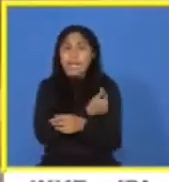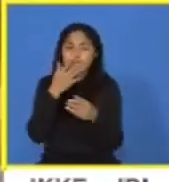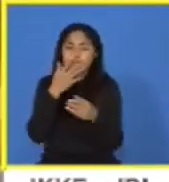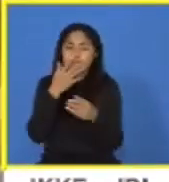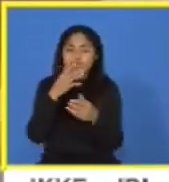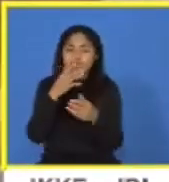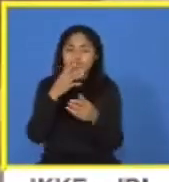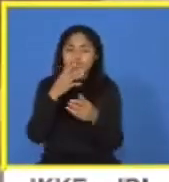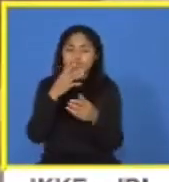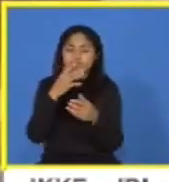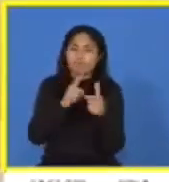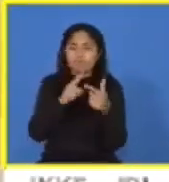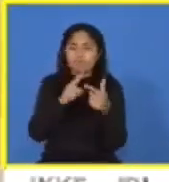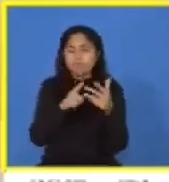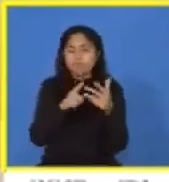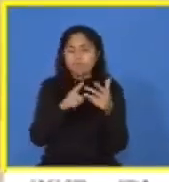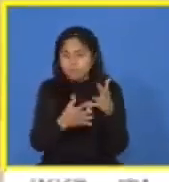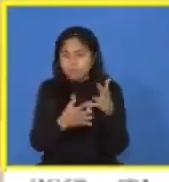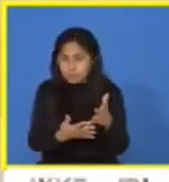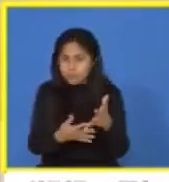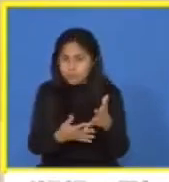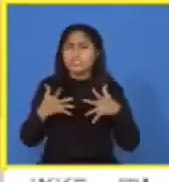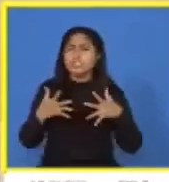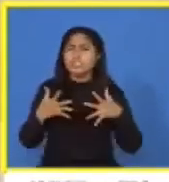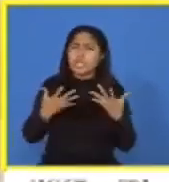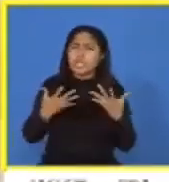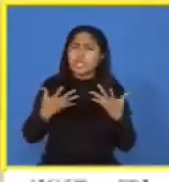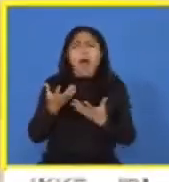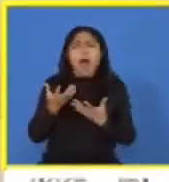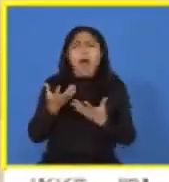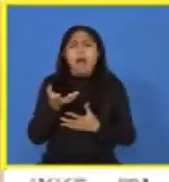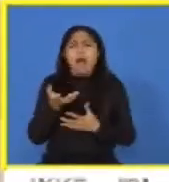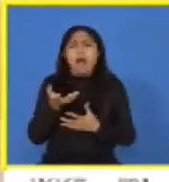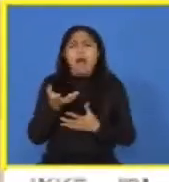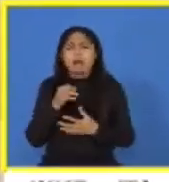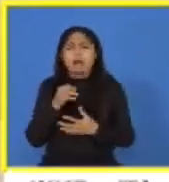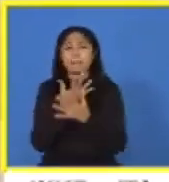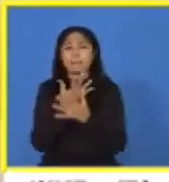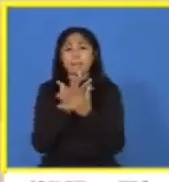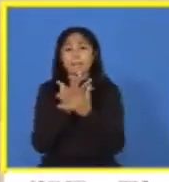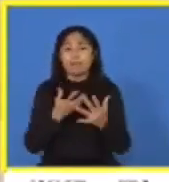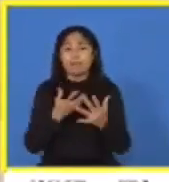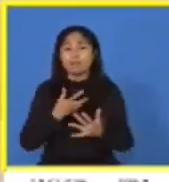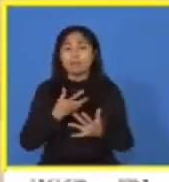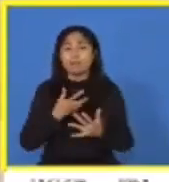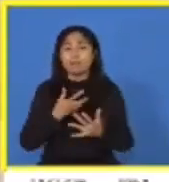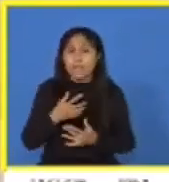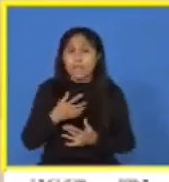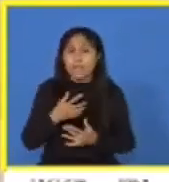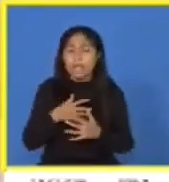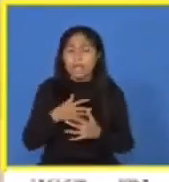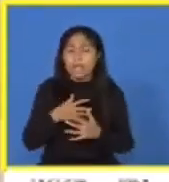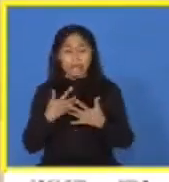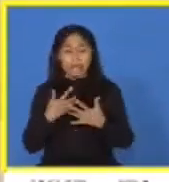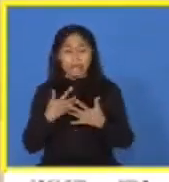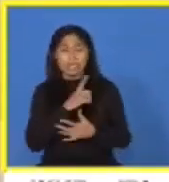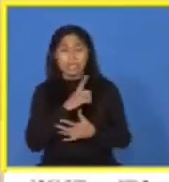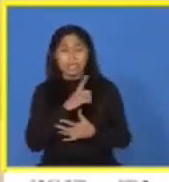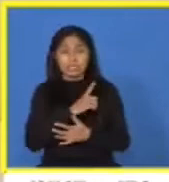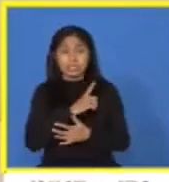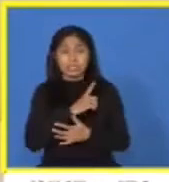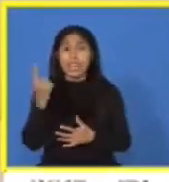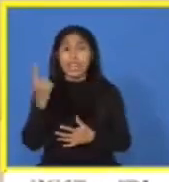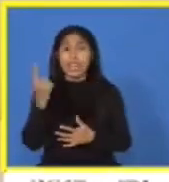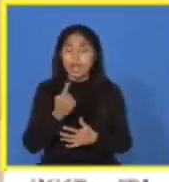apalagi kesadaran apalagi yang perlu masyarakat gelorakan agar mungkin dengan sadar diri datang ke, sekali